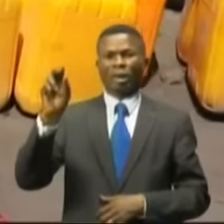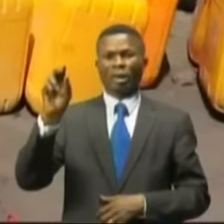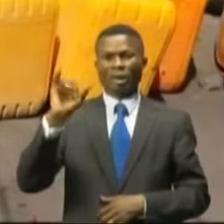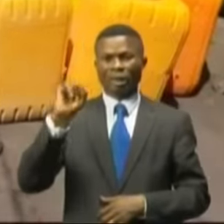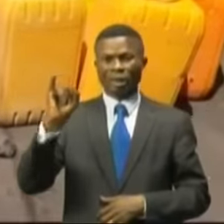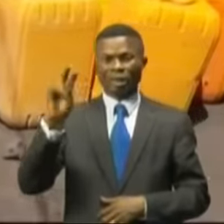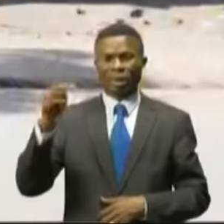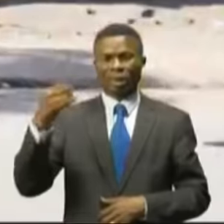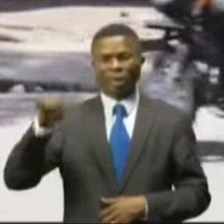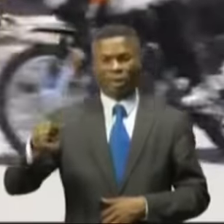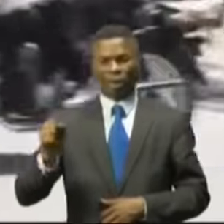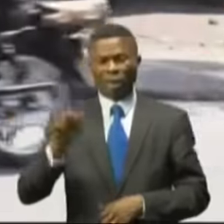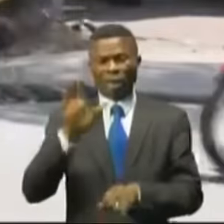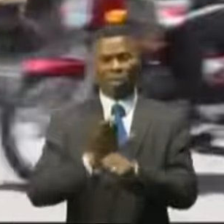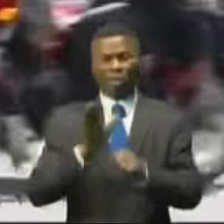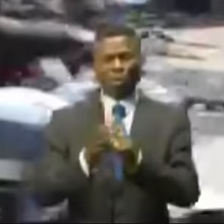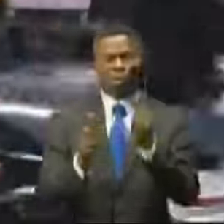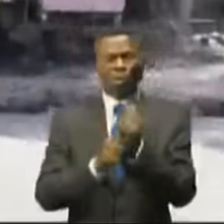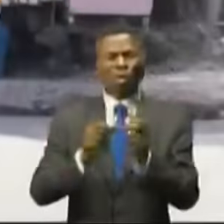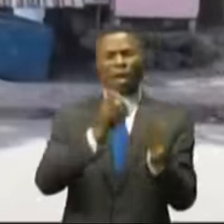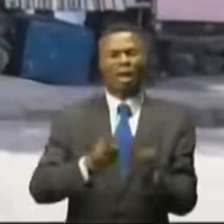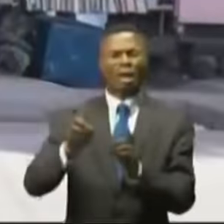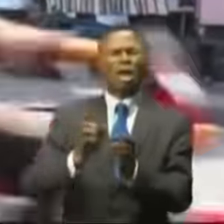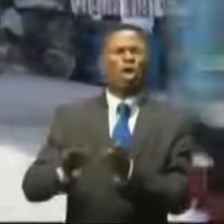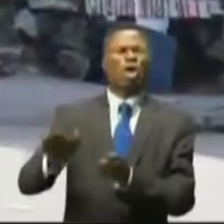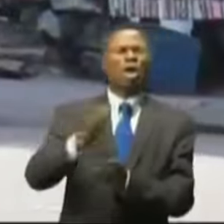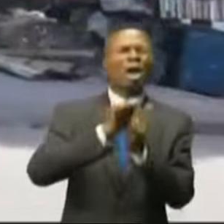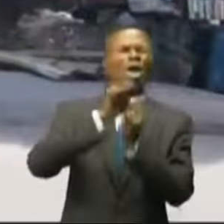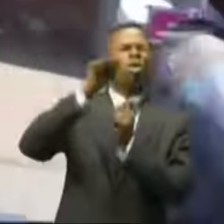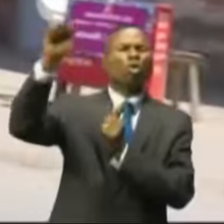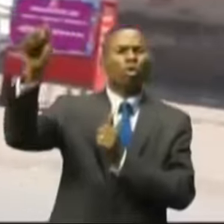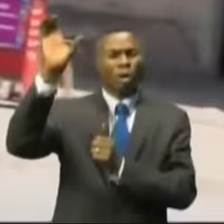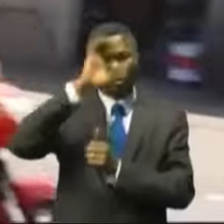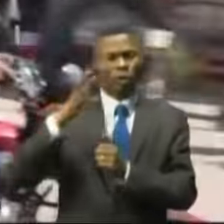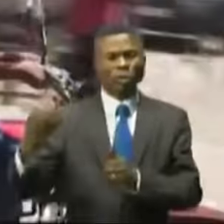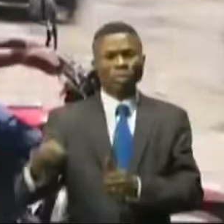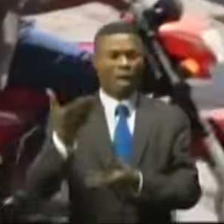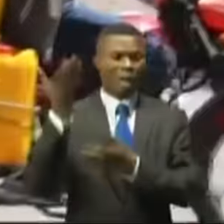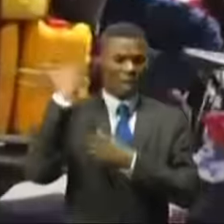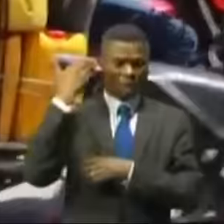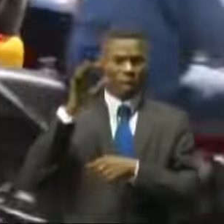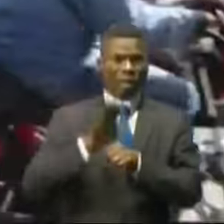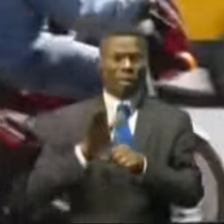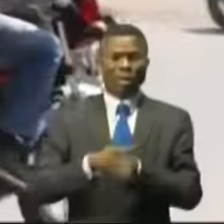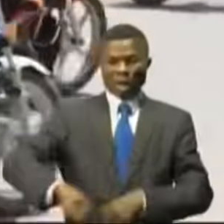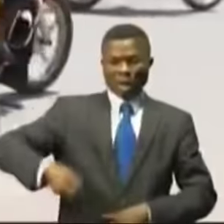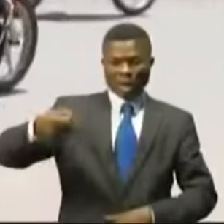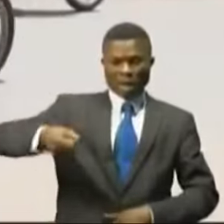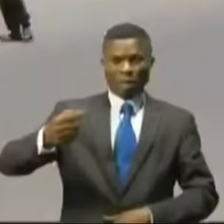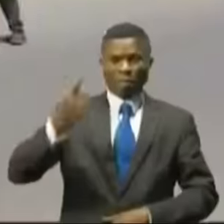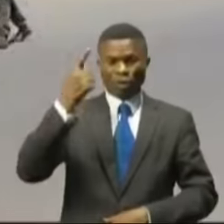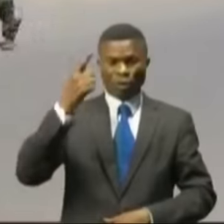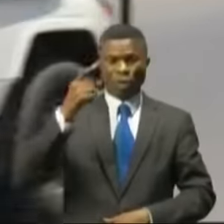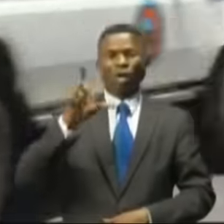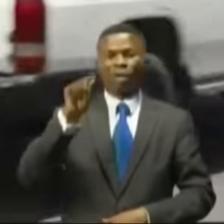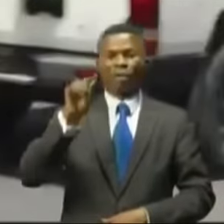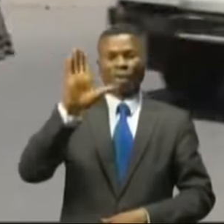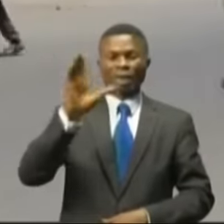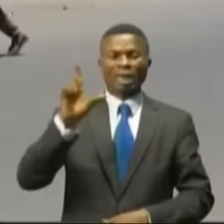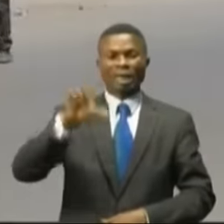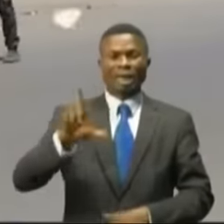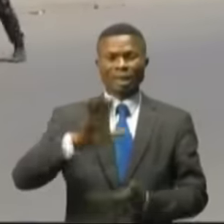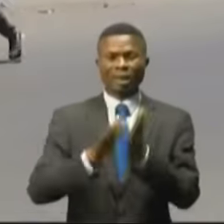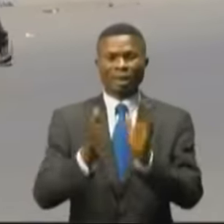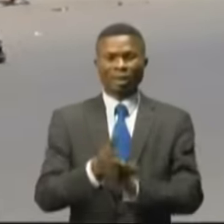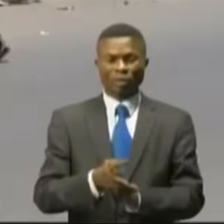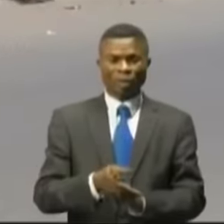Des habitants font des kilomètres pour se procurer de l'eau. Pour certains, le prix de vente d'un bidon d'eau dans plusieurs points de ravitaillement